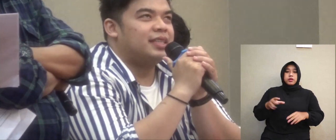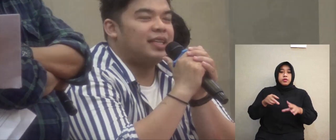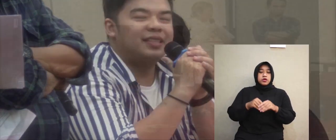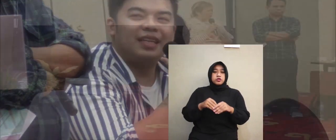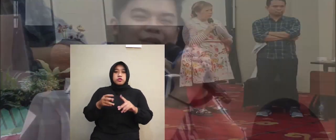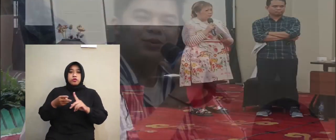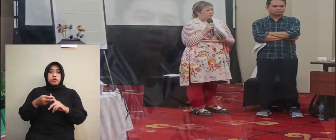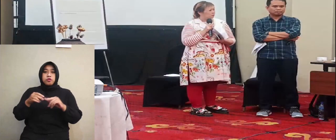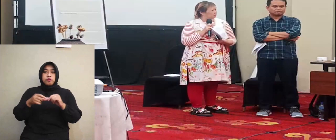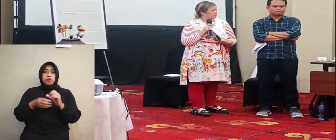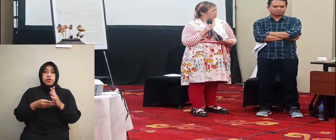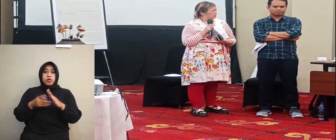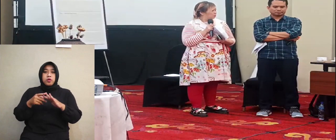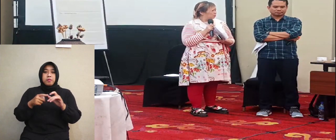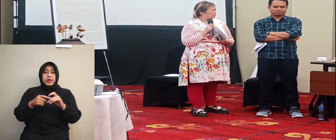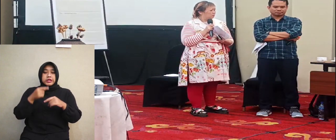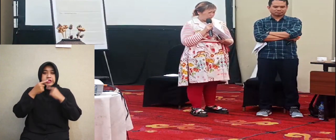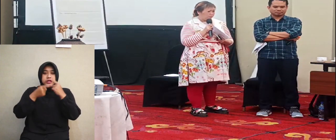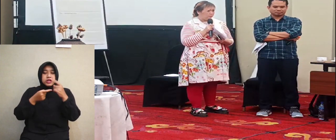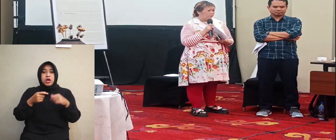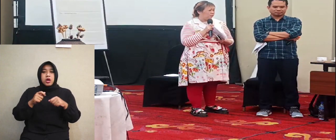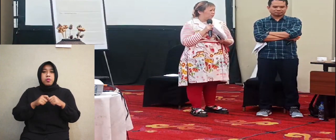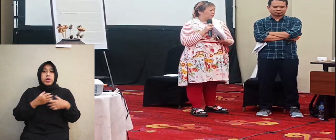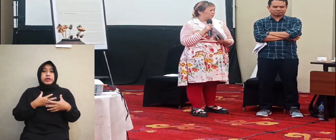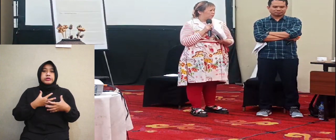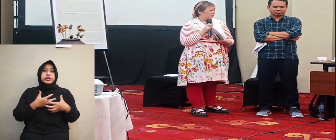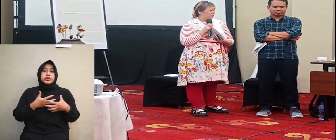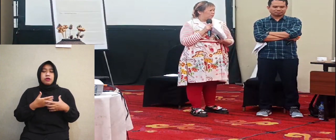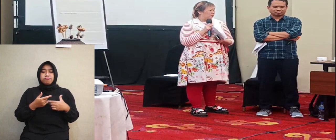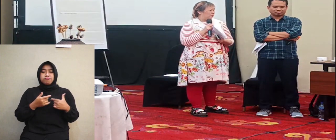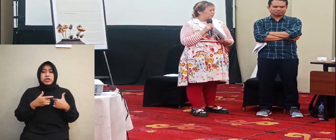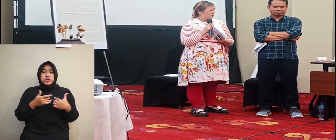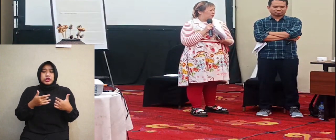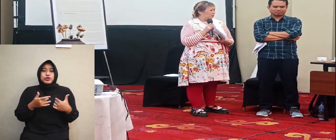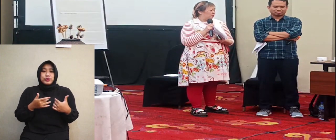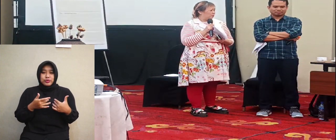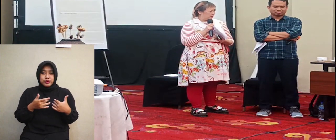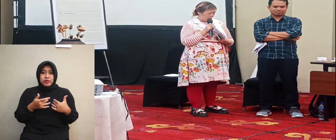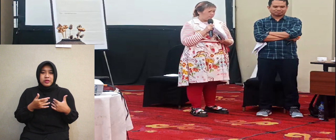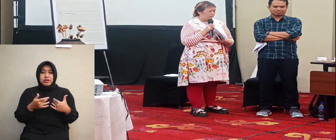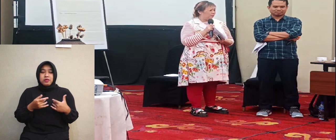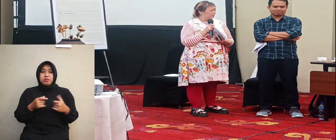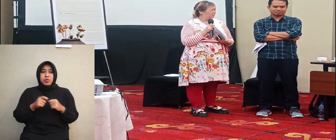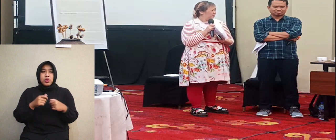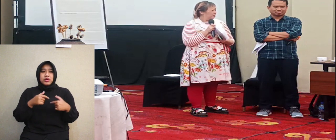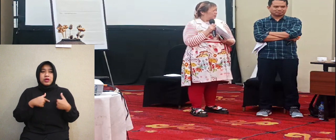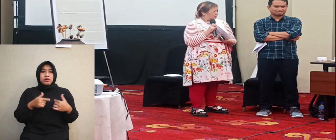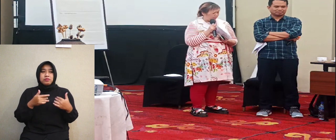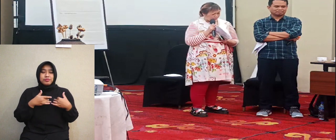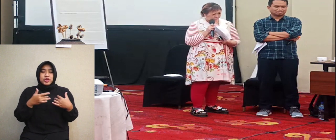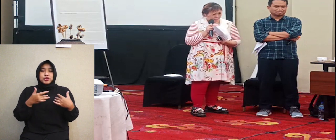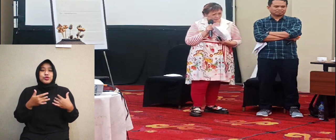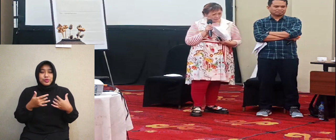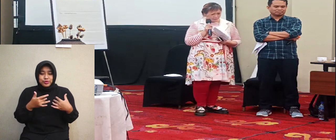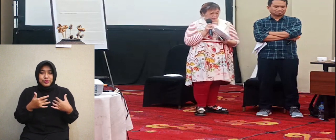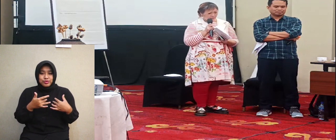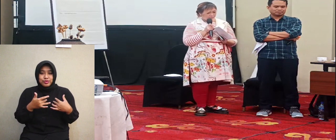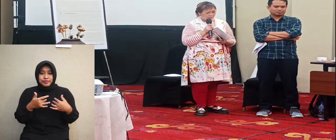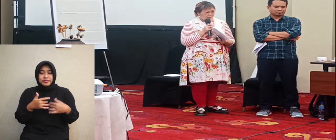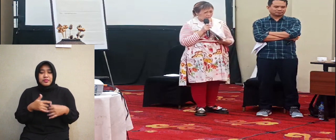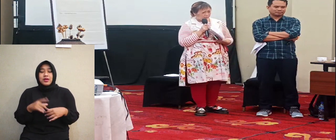cerita-ceritanya selalu menggetarkan hati kalau kata Mbak Inayah Tadi ceritanya menyayat hati gitu karena memang